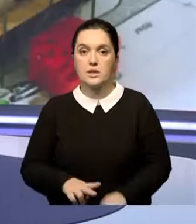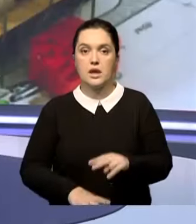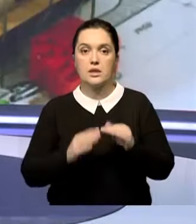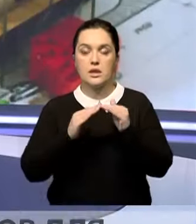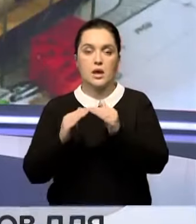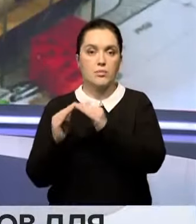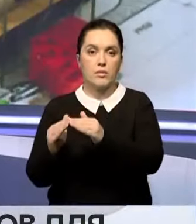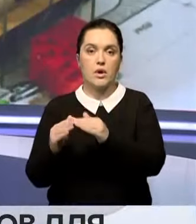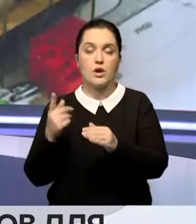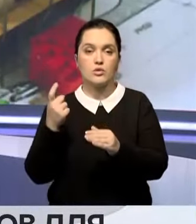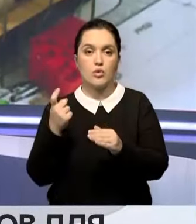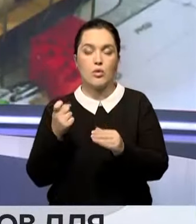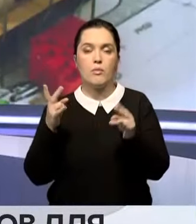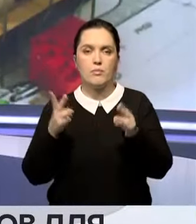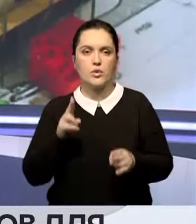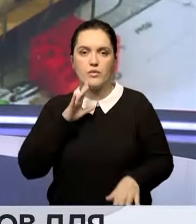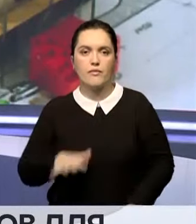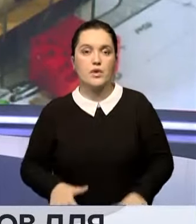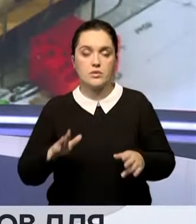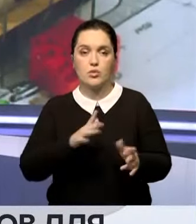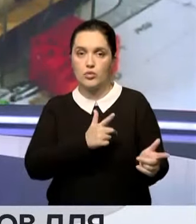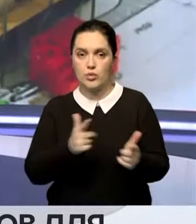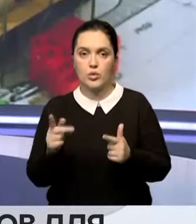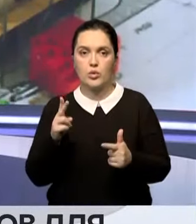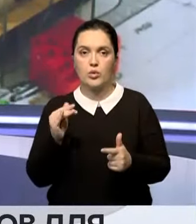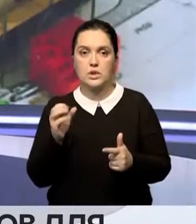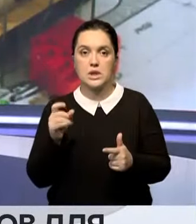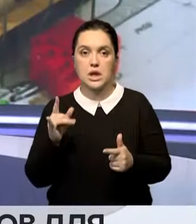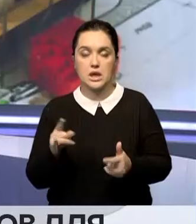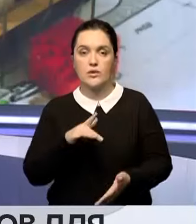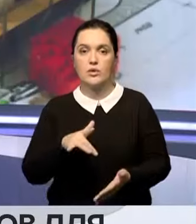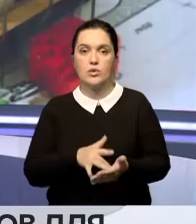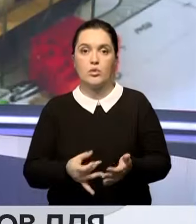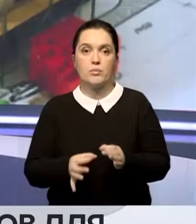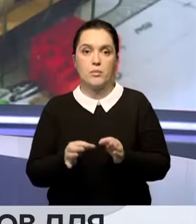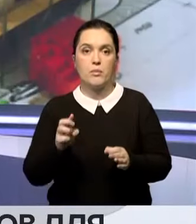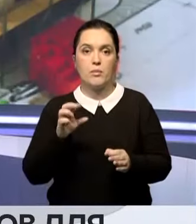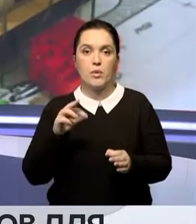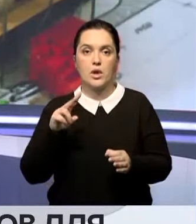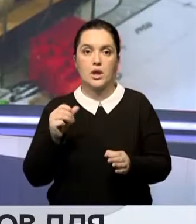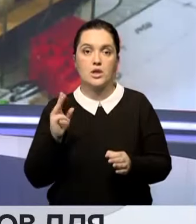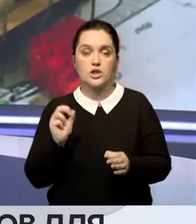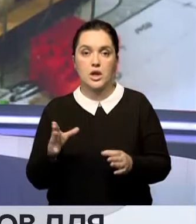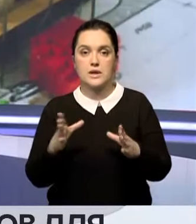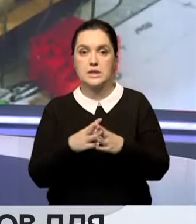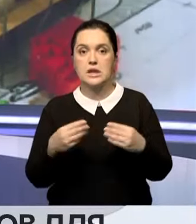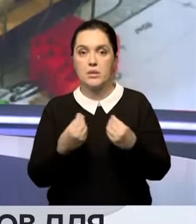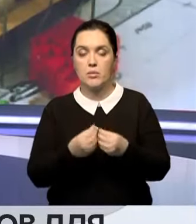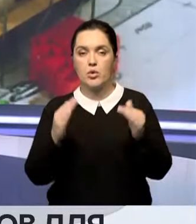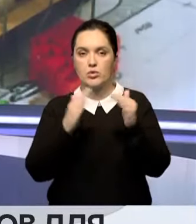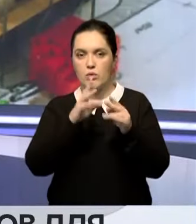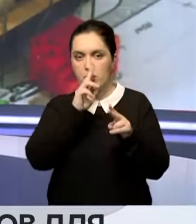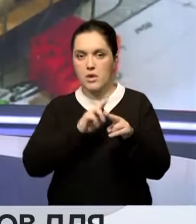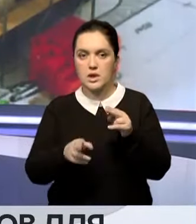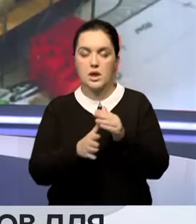строительство 100 домов для пострадавших от паводков завершили кульсары в городе появился новый микрорайон болашак всей схеме